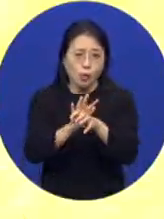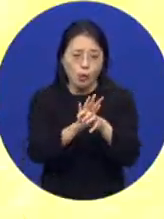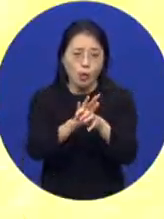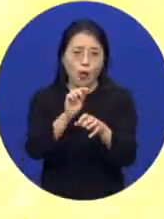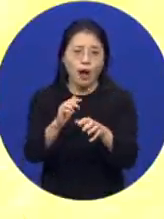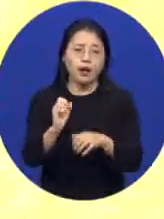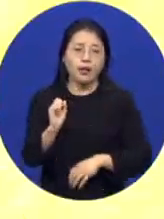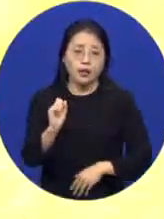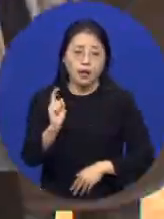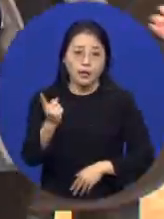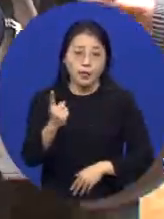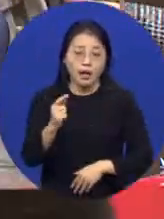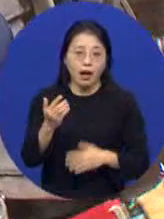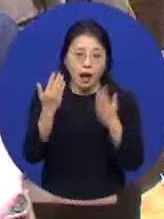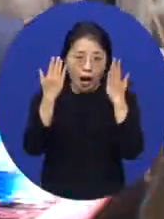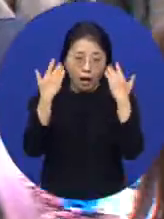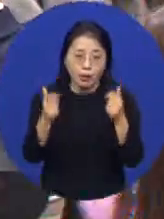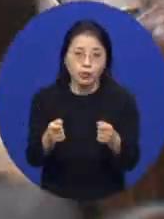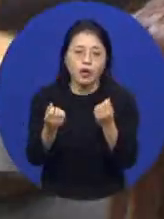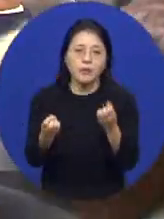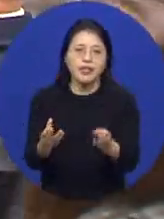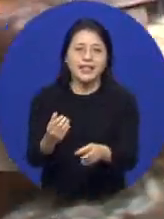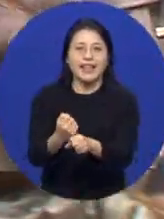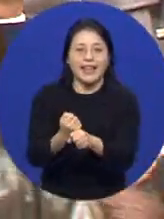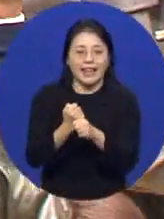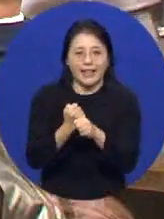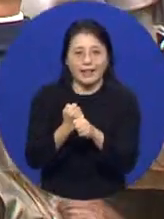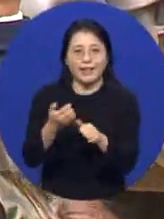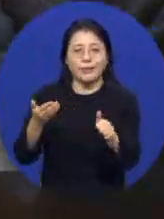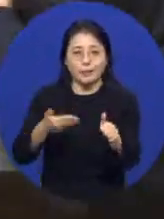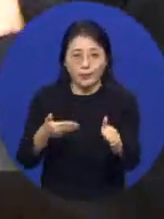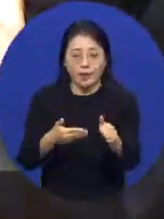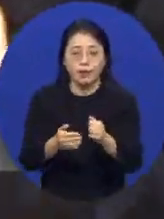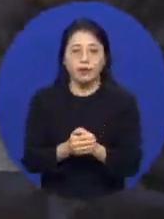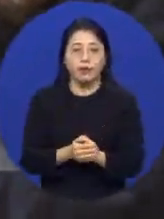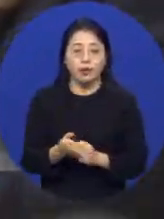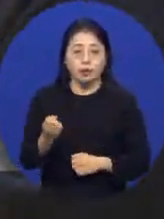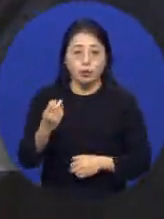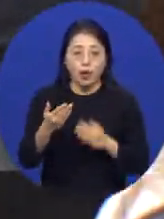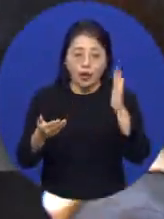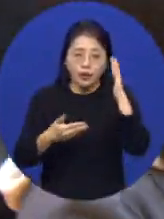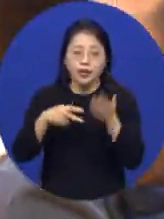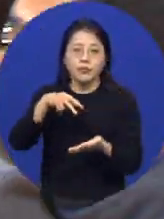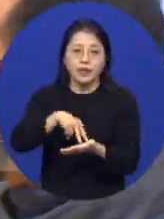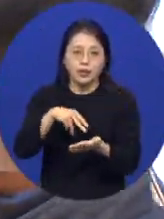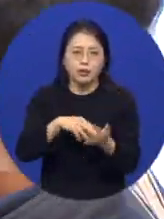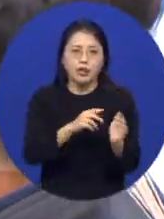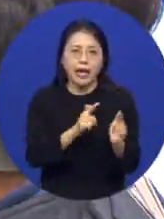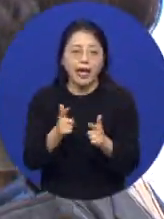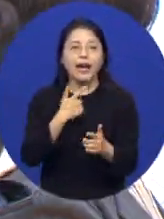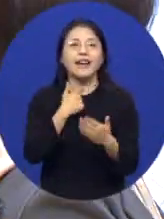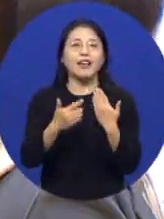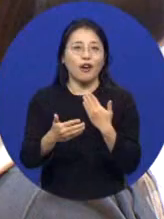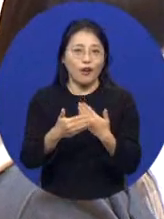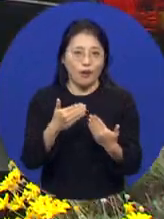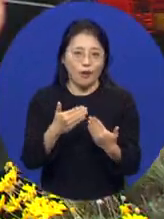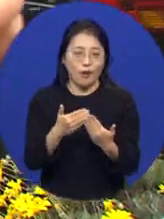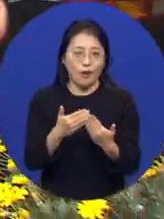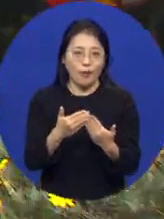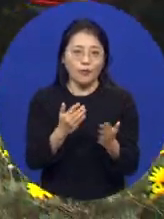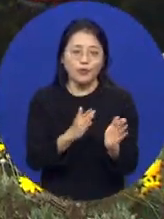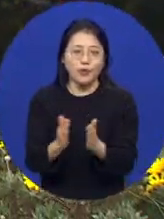서둘러 마치도록 권고했고, 학생과 교사들에게 새 학년 준비에 집중하거나 다양한 경험을 쌓을 수 있도록 하기